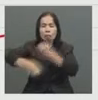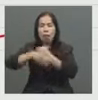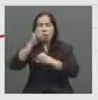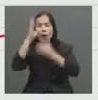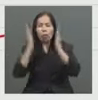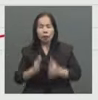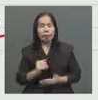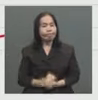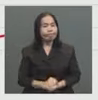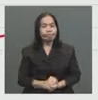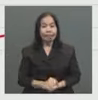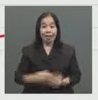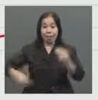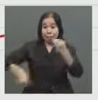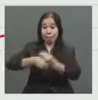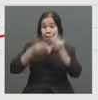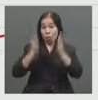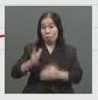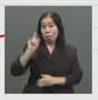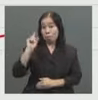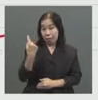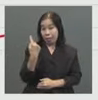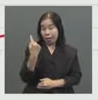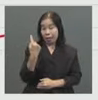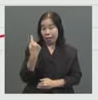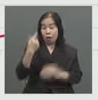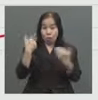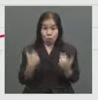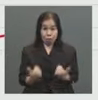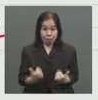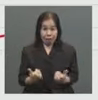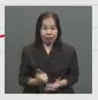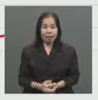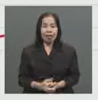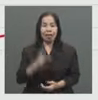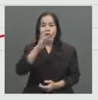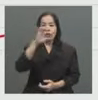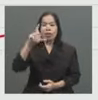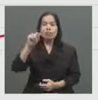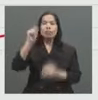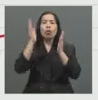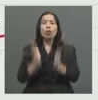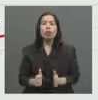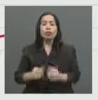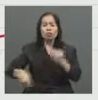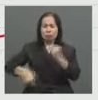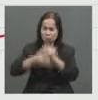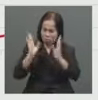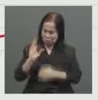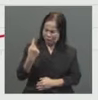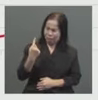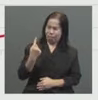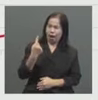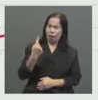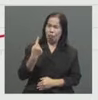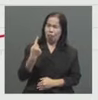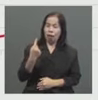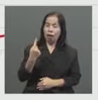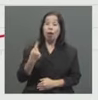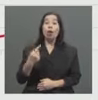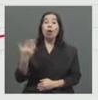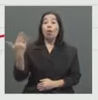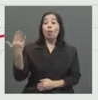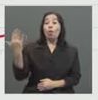เคสใหม่นะครับจากวันนี้ก็คือ120ก็ถามว่าดีกว่าเมื่อวานไหมดีกว่